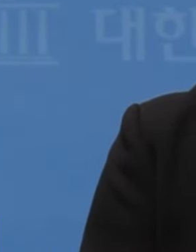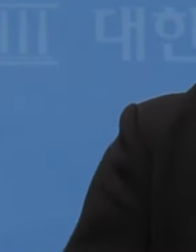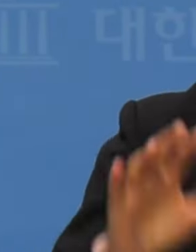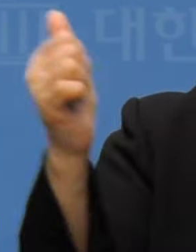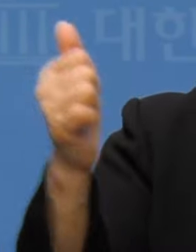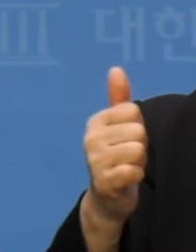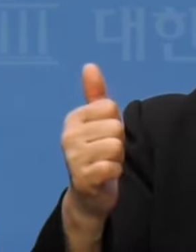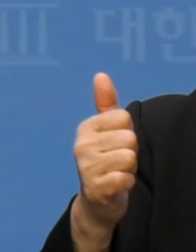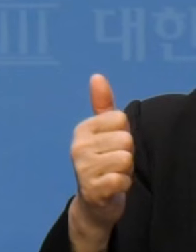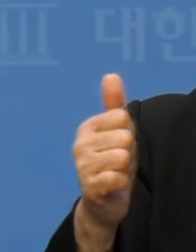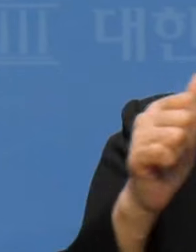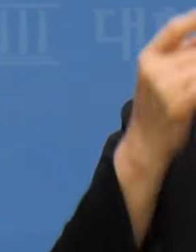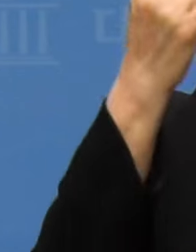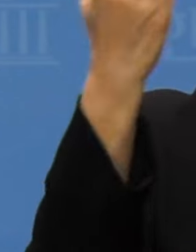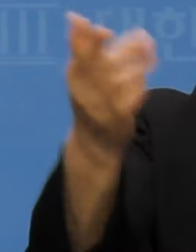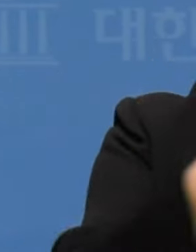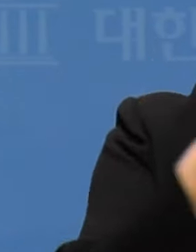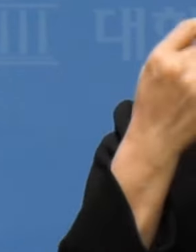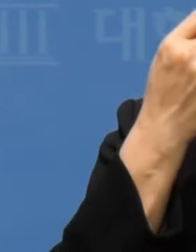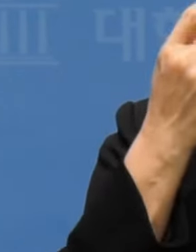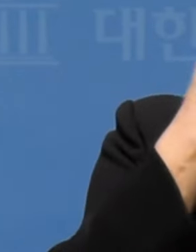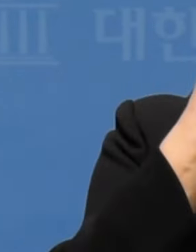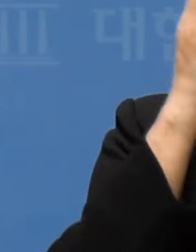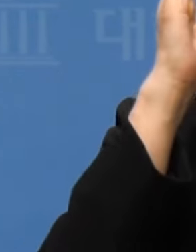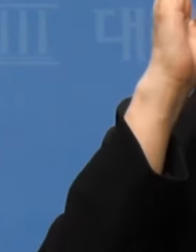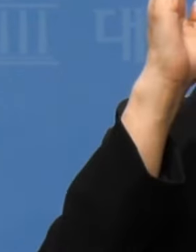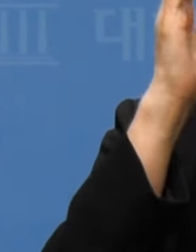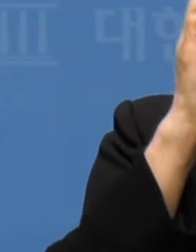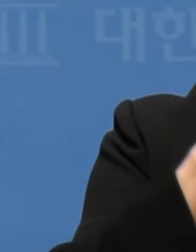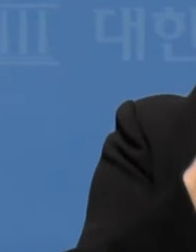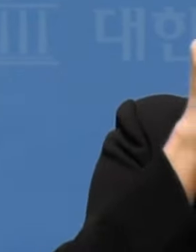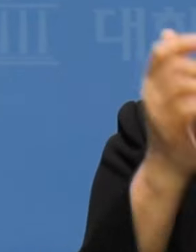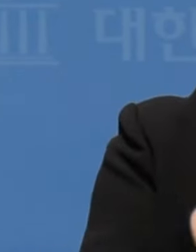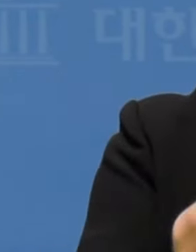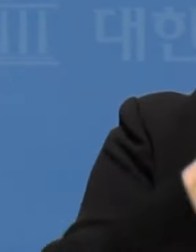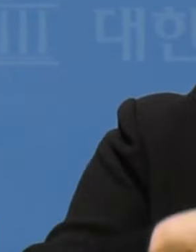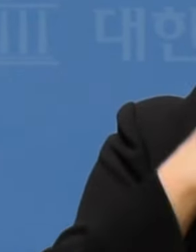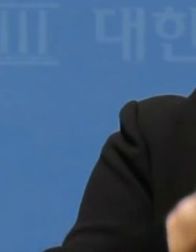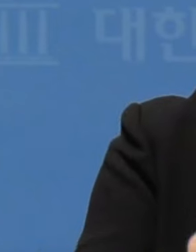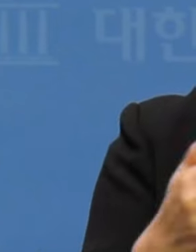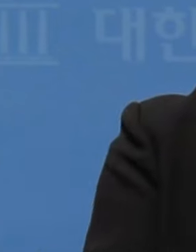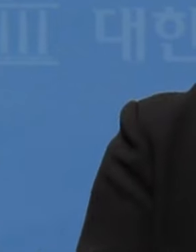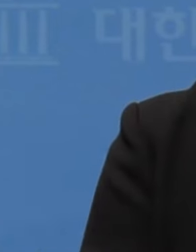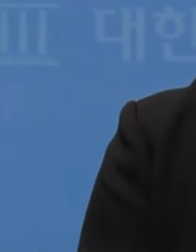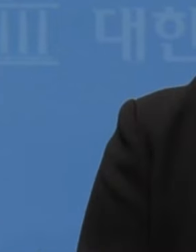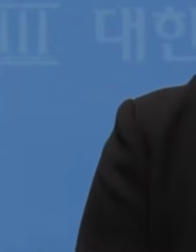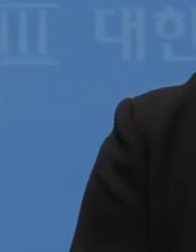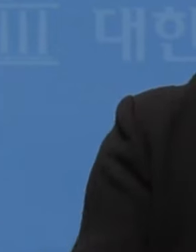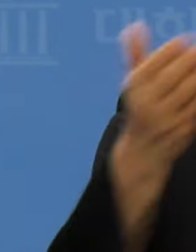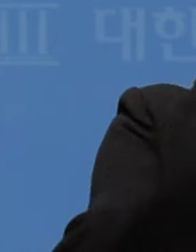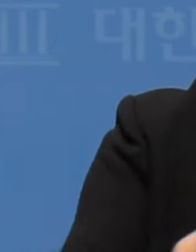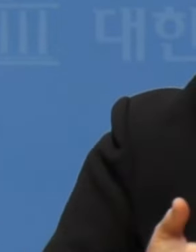의회에서 의원의 질문에 거짓 증언할 수 없어 진실을 말하고 만 것입니다.